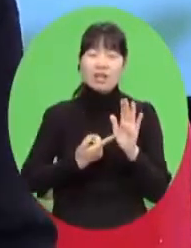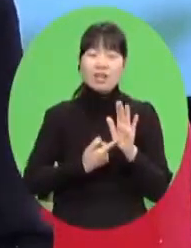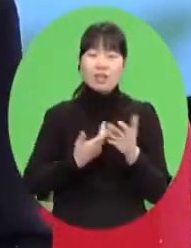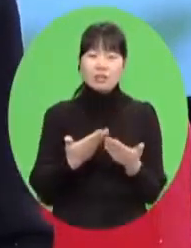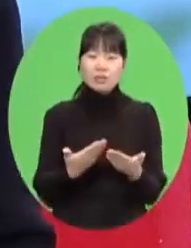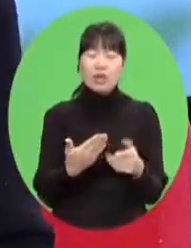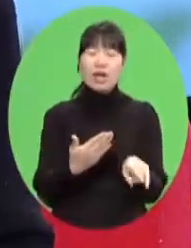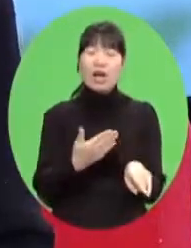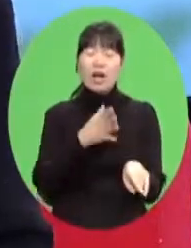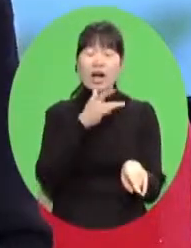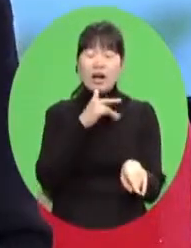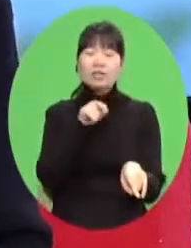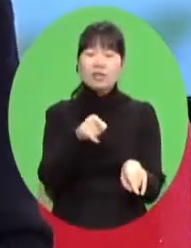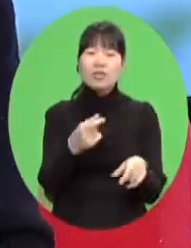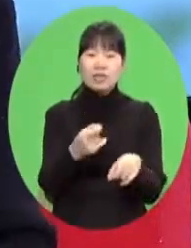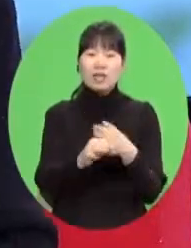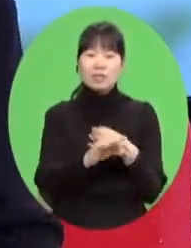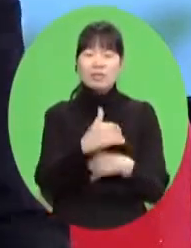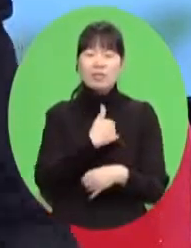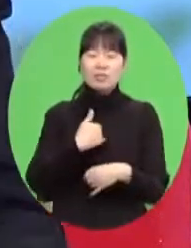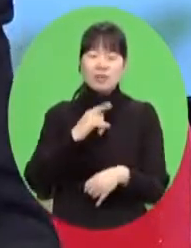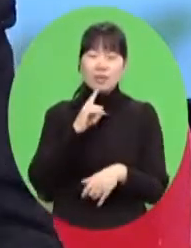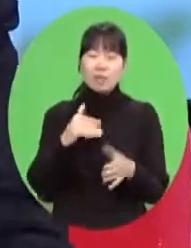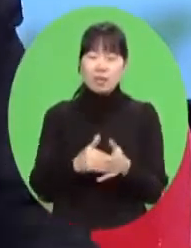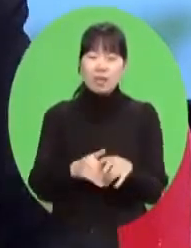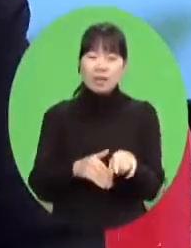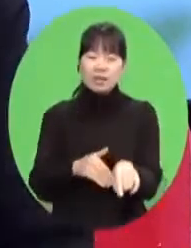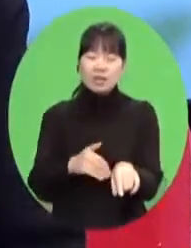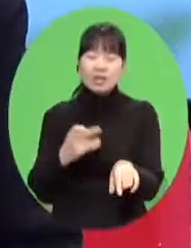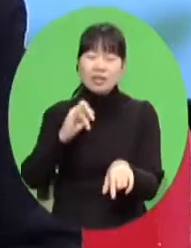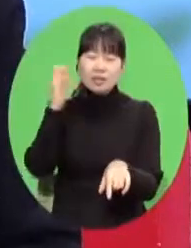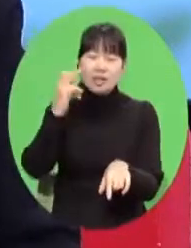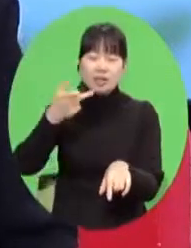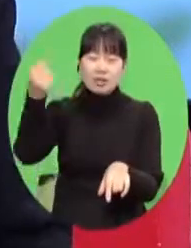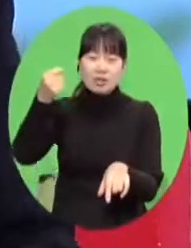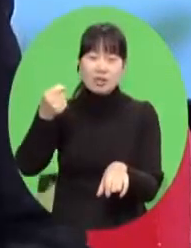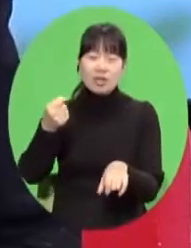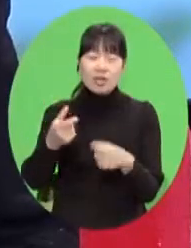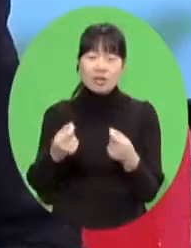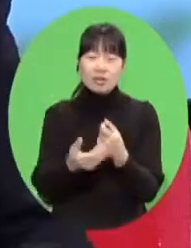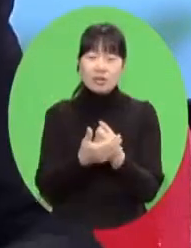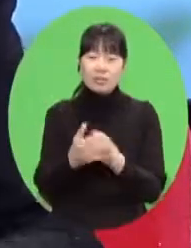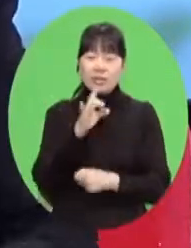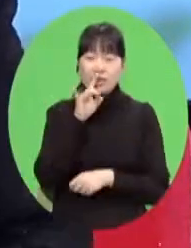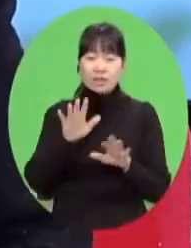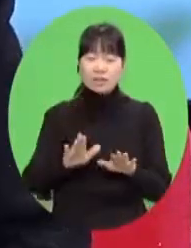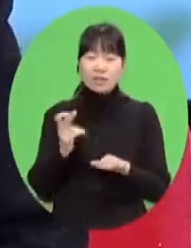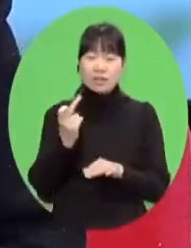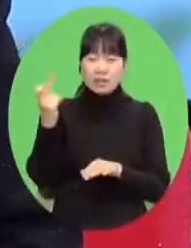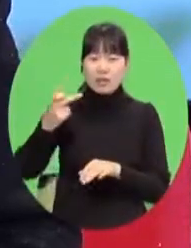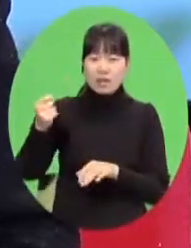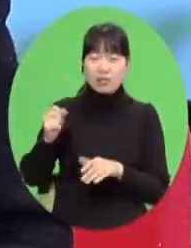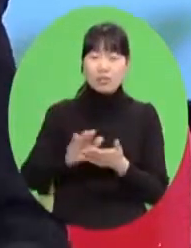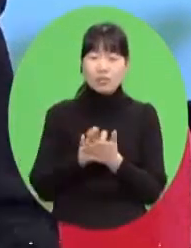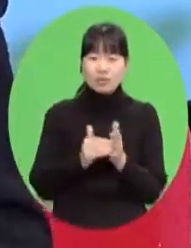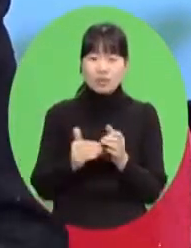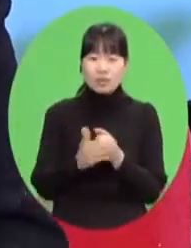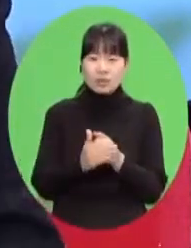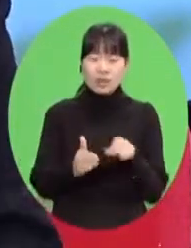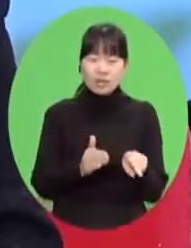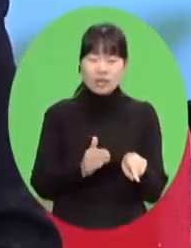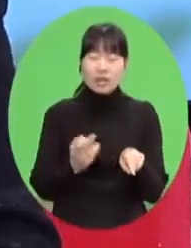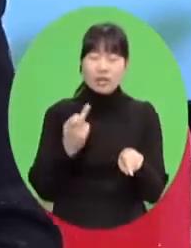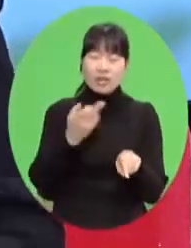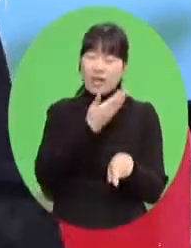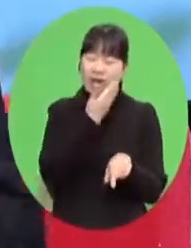알려주면 아 저렇게 하면 되는 거구나 이거는 형 거야 그러니까 안 돼 지금 형 갖고 놀 거니까 그리고 이건